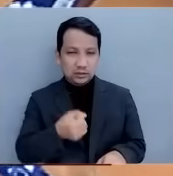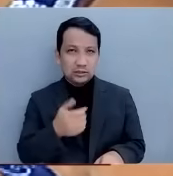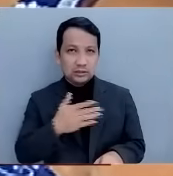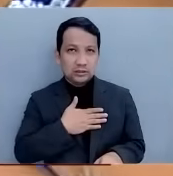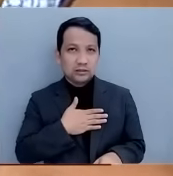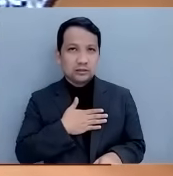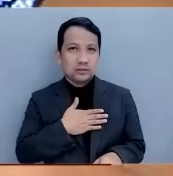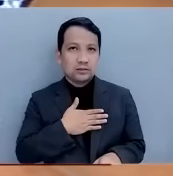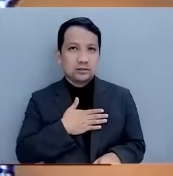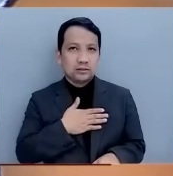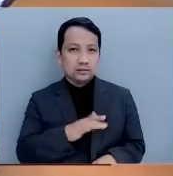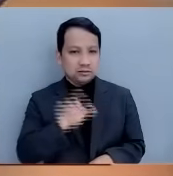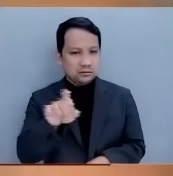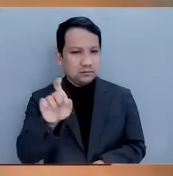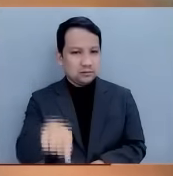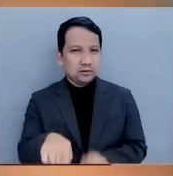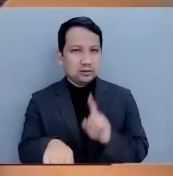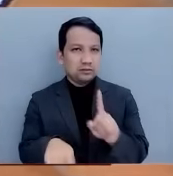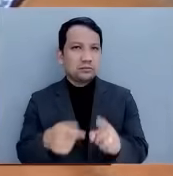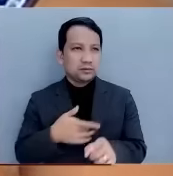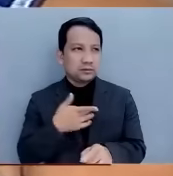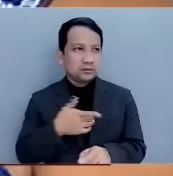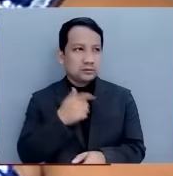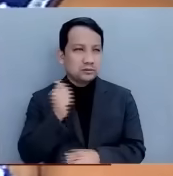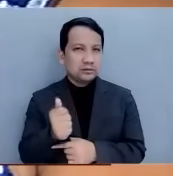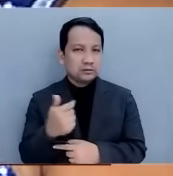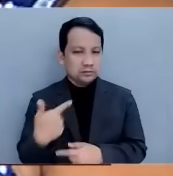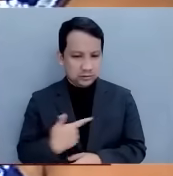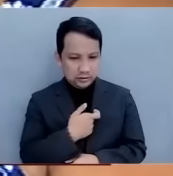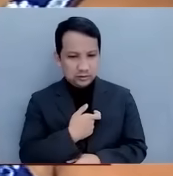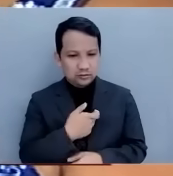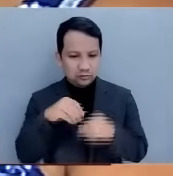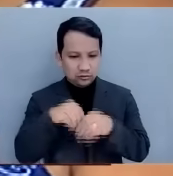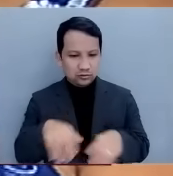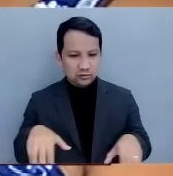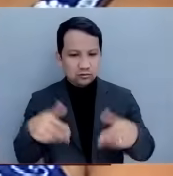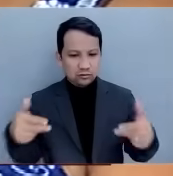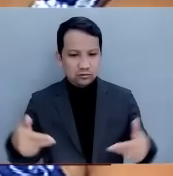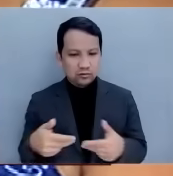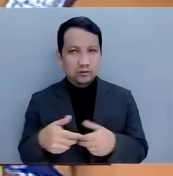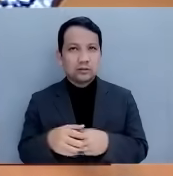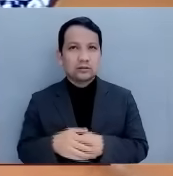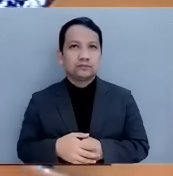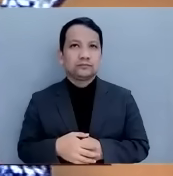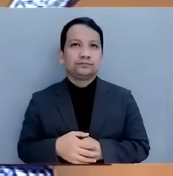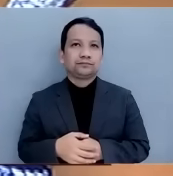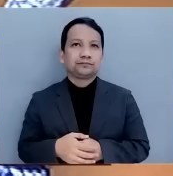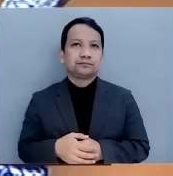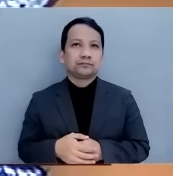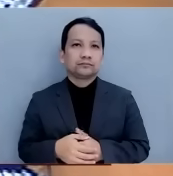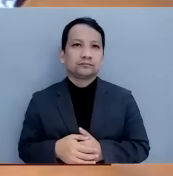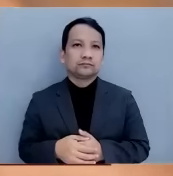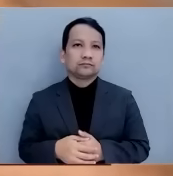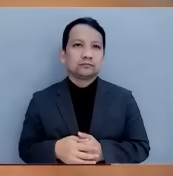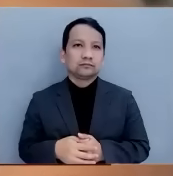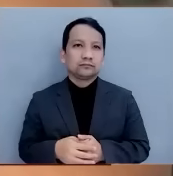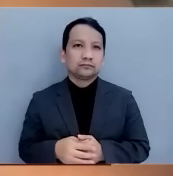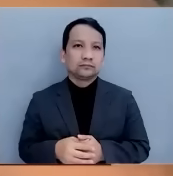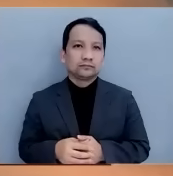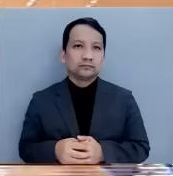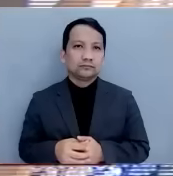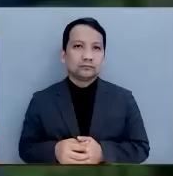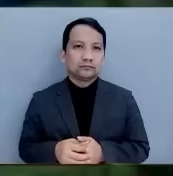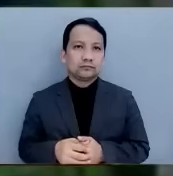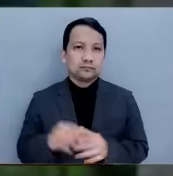amin, yun din ang maramdaman nila. Yung sakit na sobra-sobra, dapat naramdaman din nila ng magulang